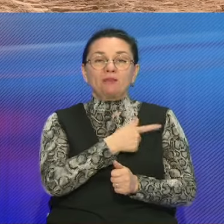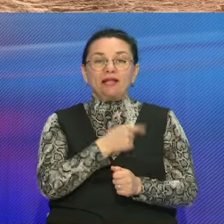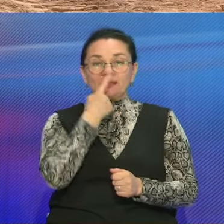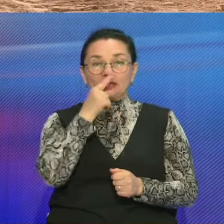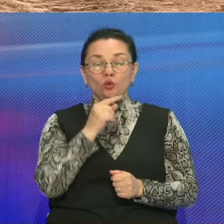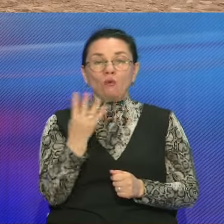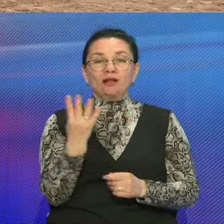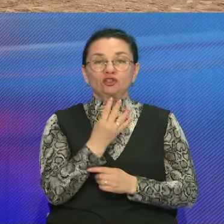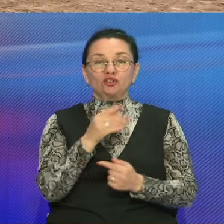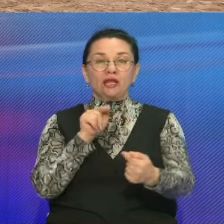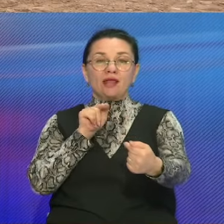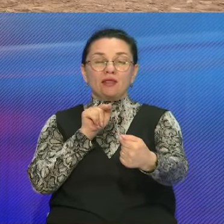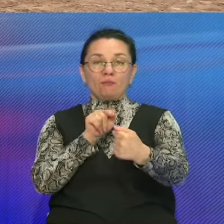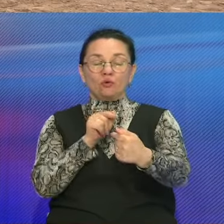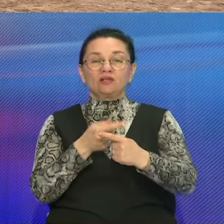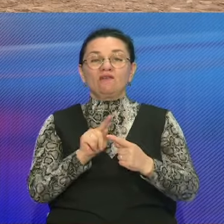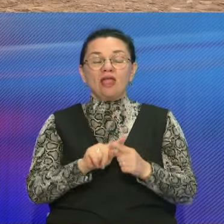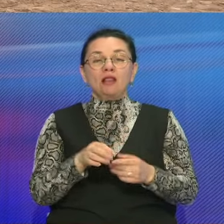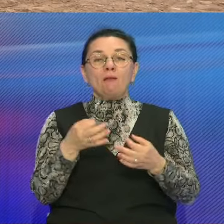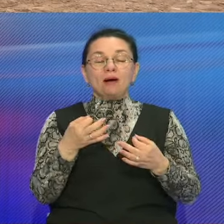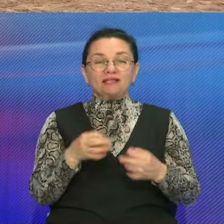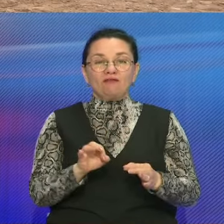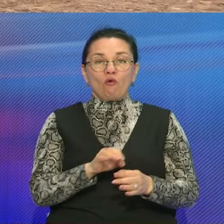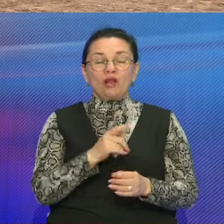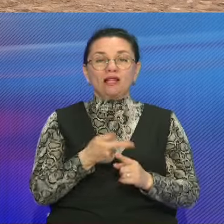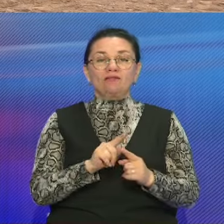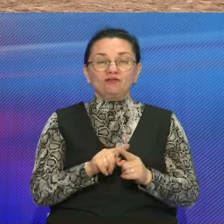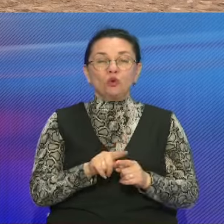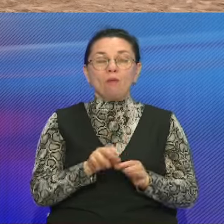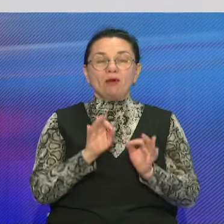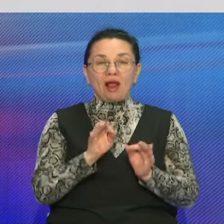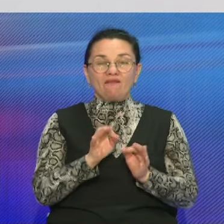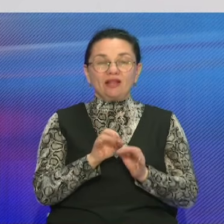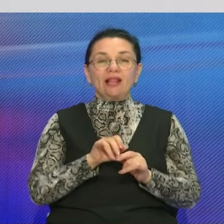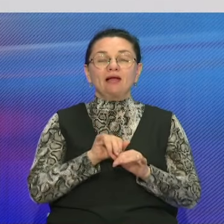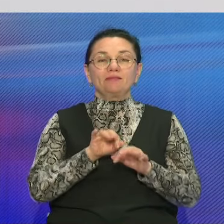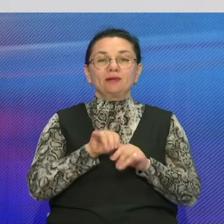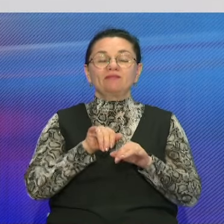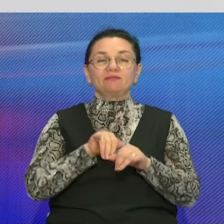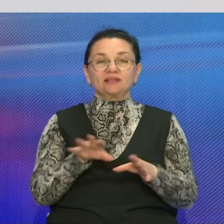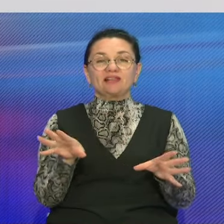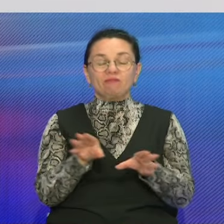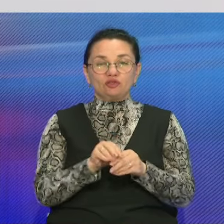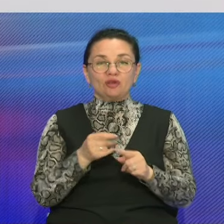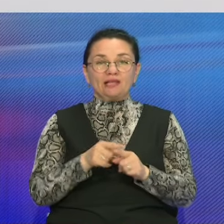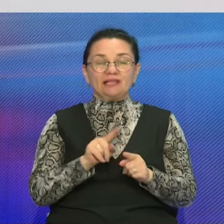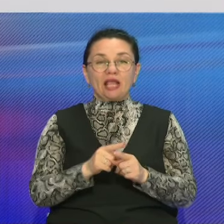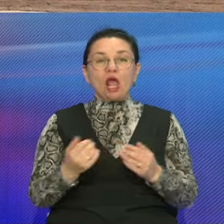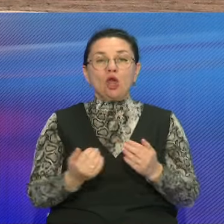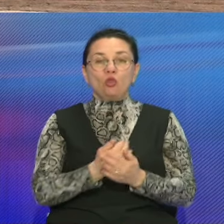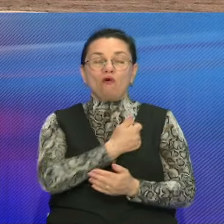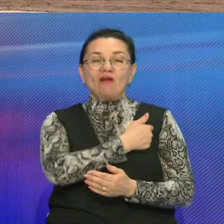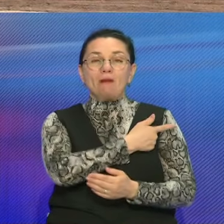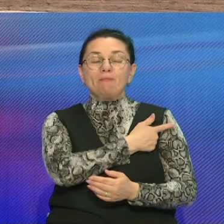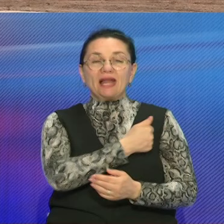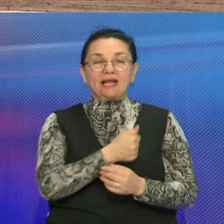месяца насупрать. Это позволит рационально використовывать ложковый фонд установ охови здоровья Гродно. Различена новая клиника, до